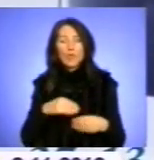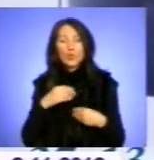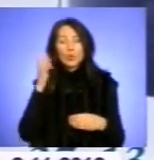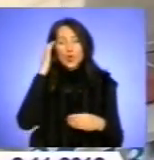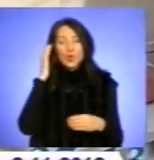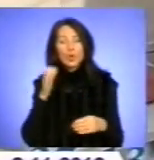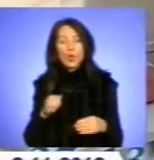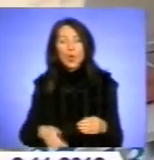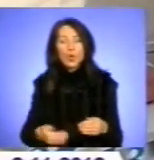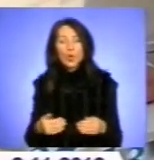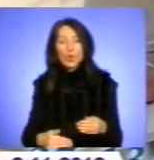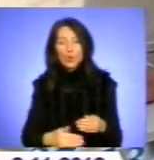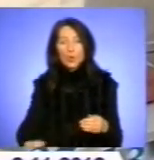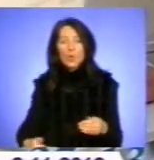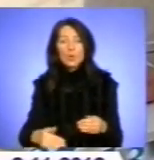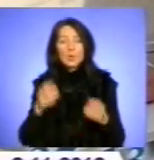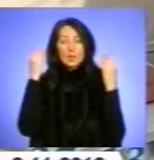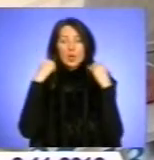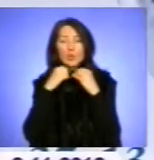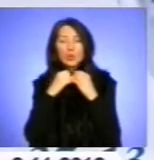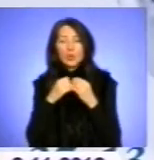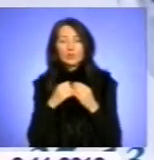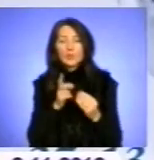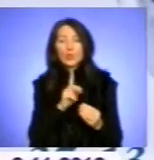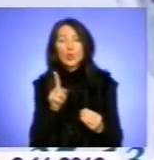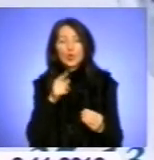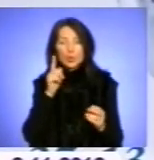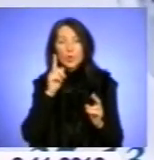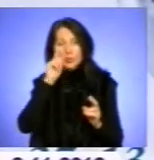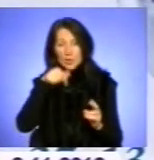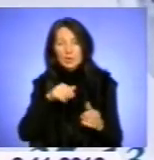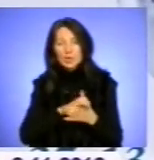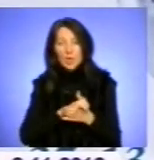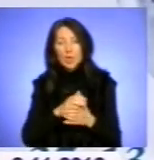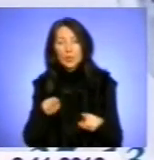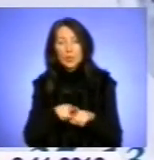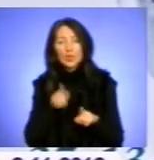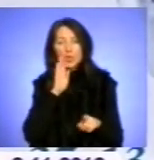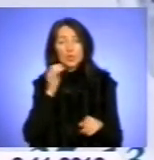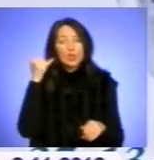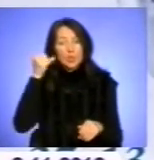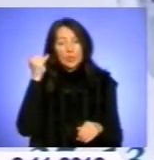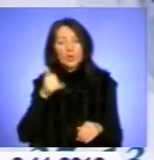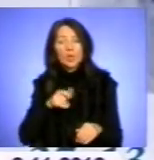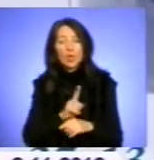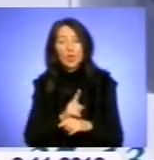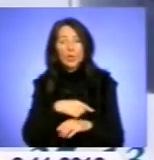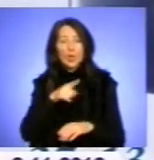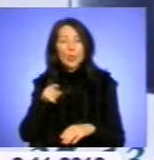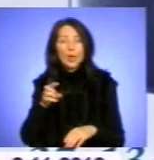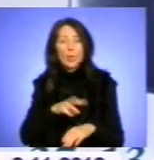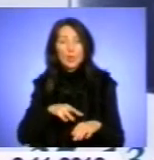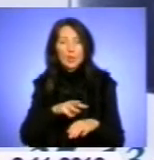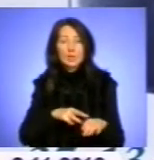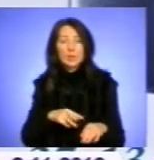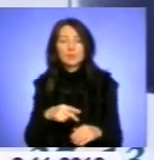кольору до колін з капюшоном на голові. Кому що-небудь відомо про розшукуваних, телефонуйте у Тернополі за номерами телефонів